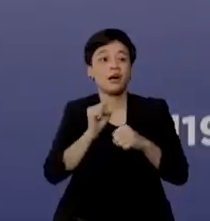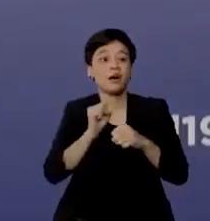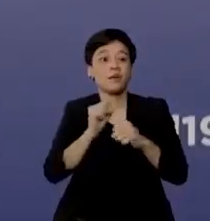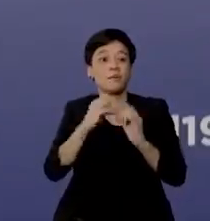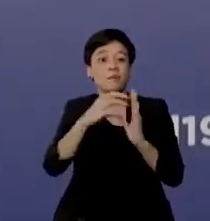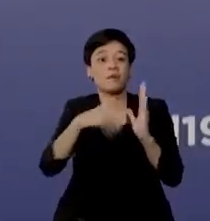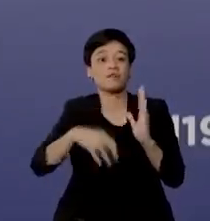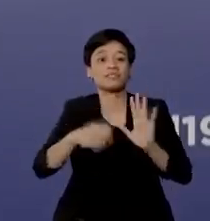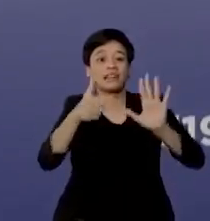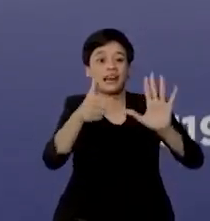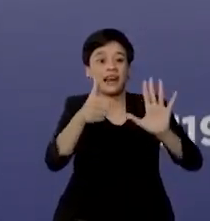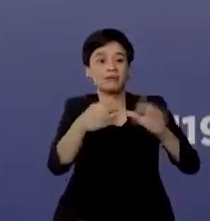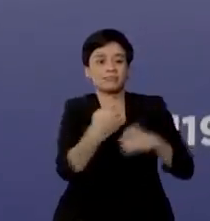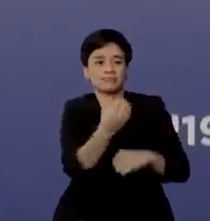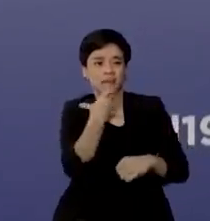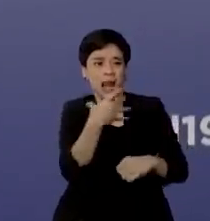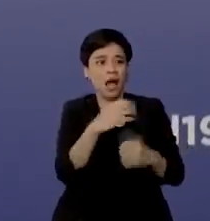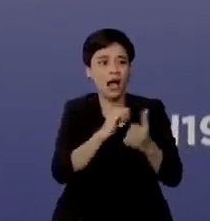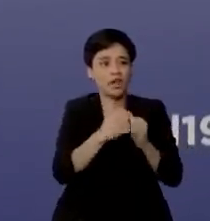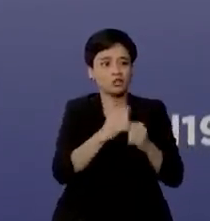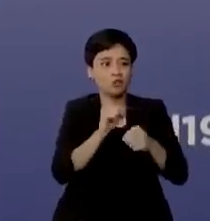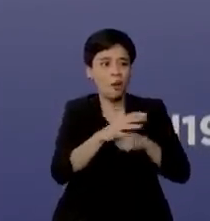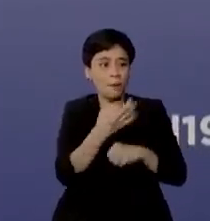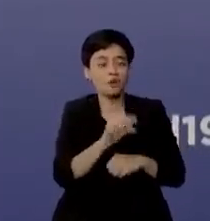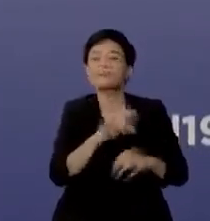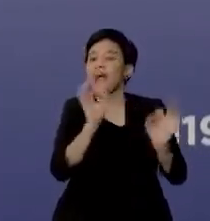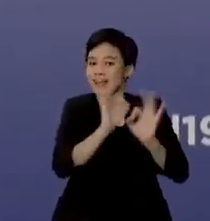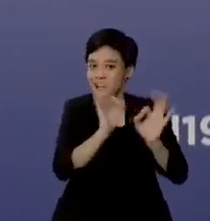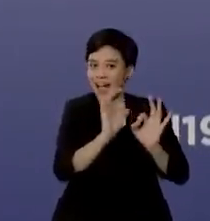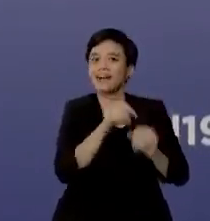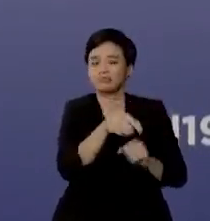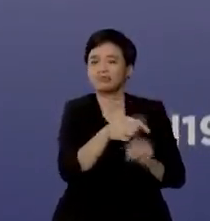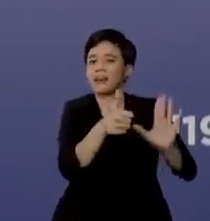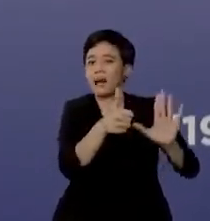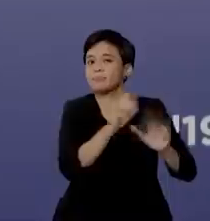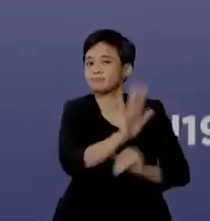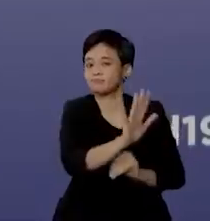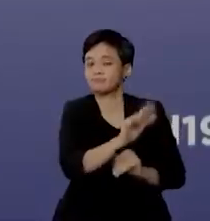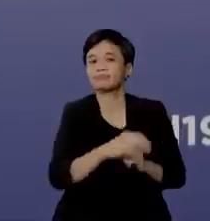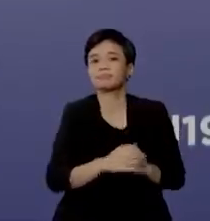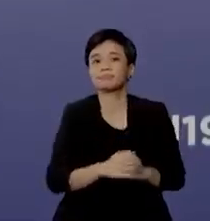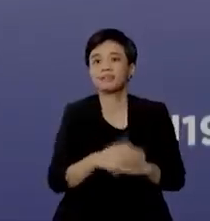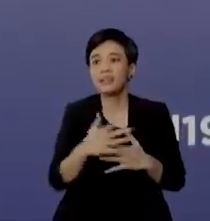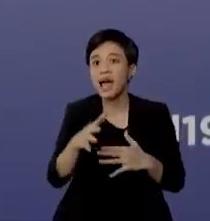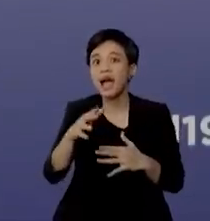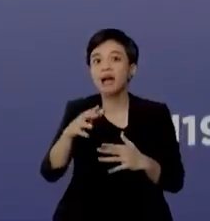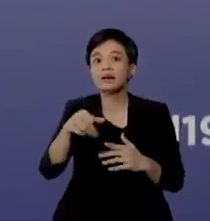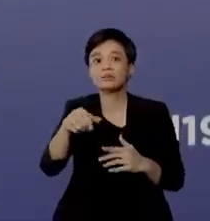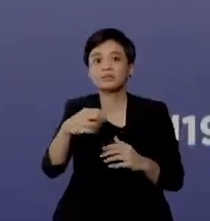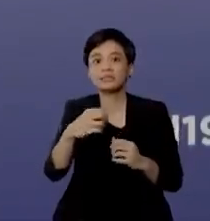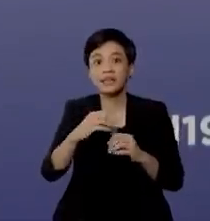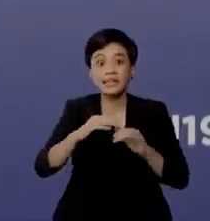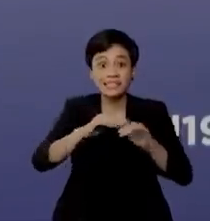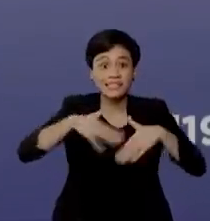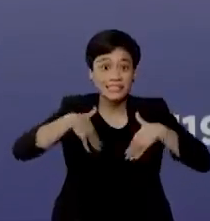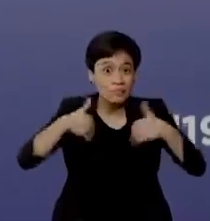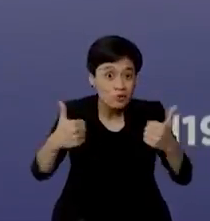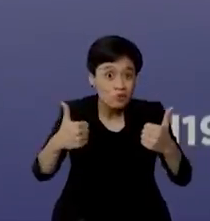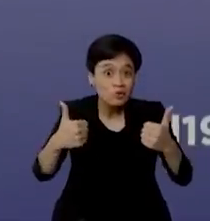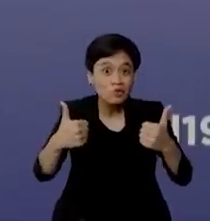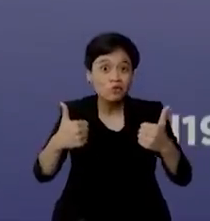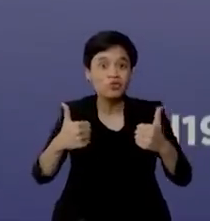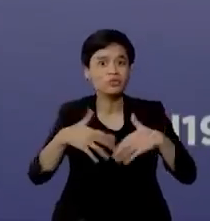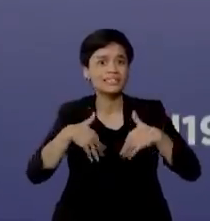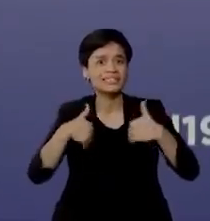melaporkan ada penambahan kasus Kemudian beberapa provinsi yang jumlah kasus sembuh dilaporkan lebih banyak